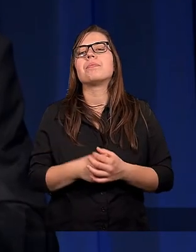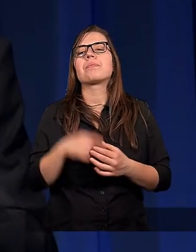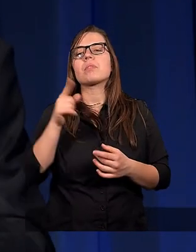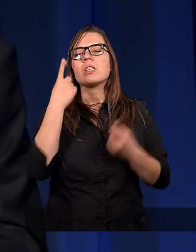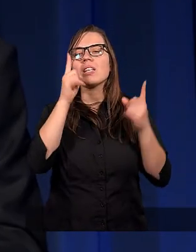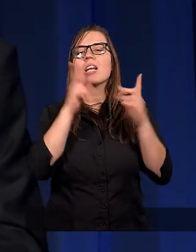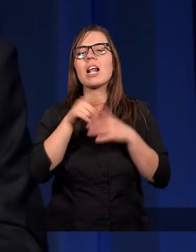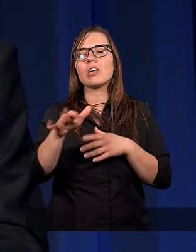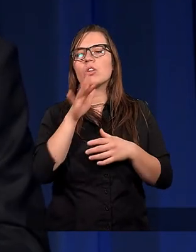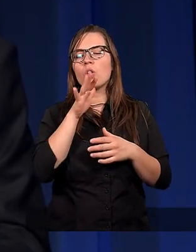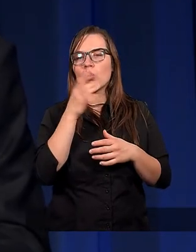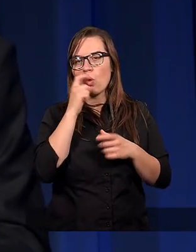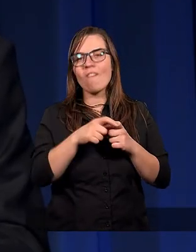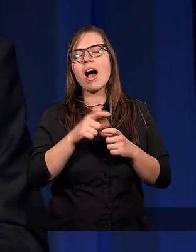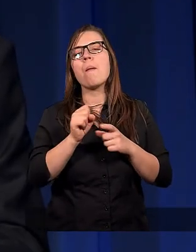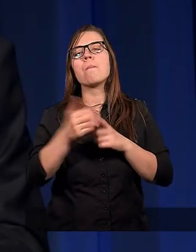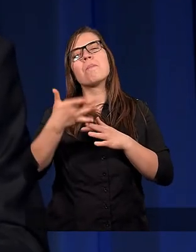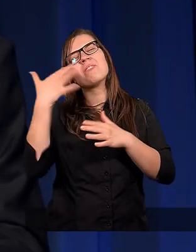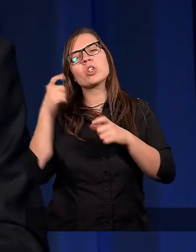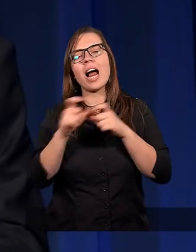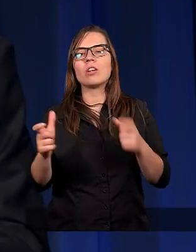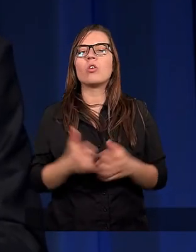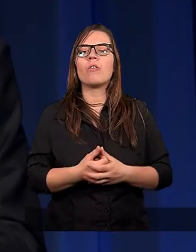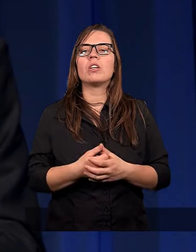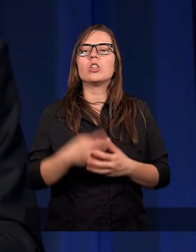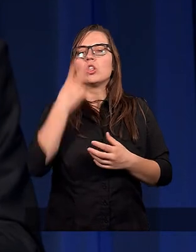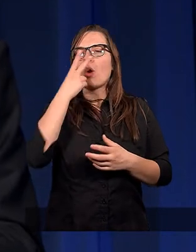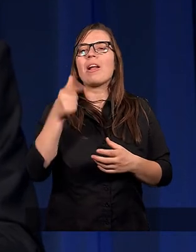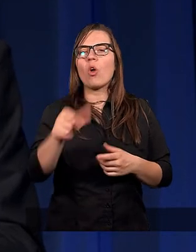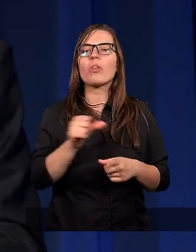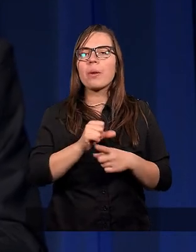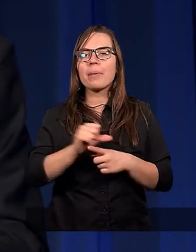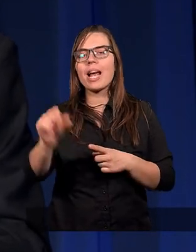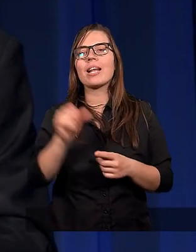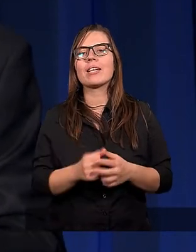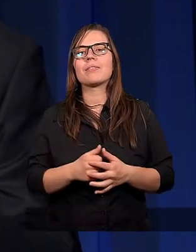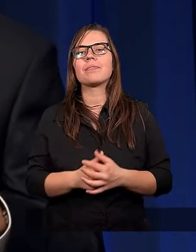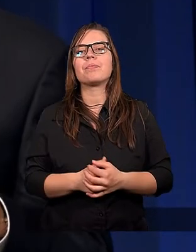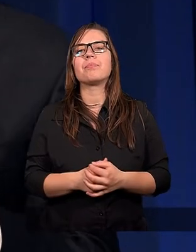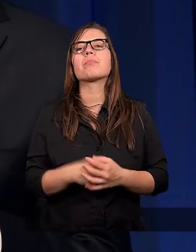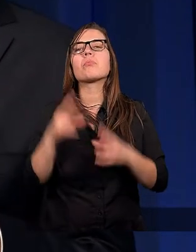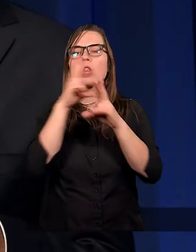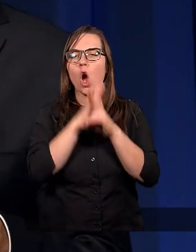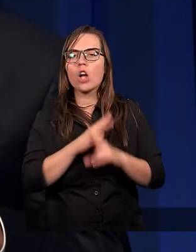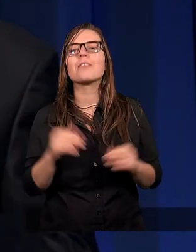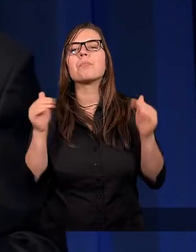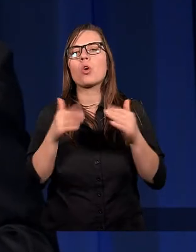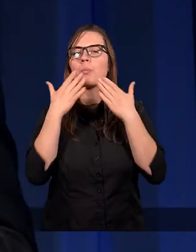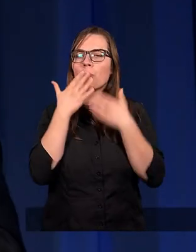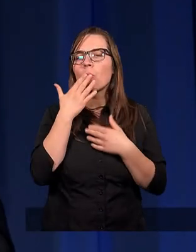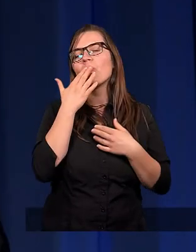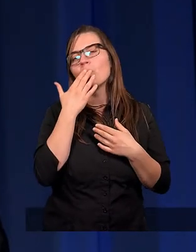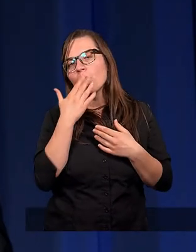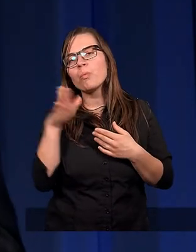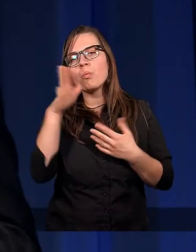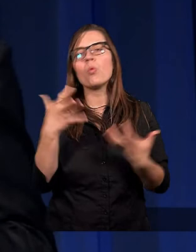na to jako na takie słowa ponadczasowe. Zobaczcie, coś w tym jest. Oczywiście możemy mówić o tym, że